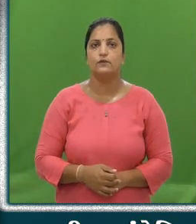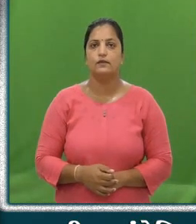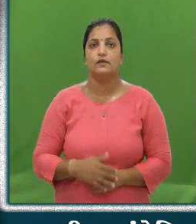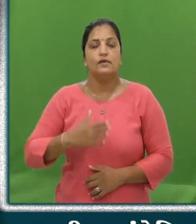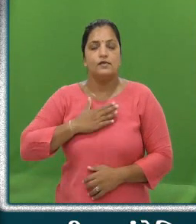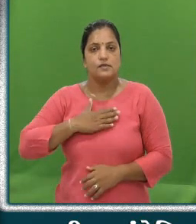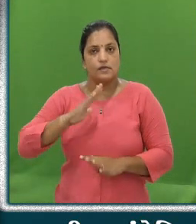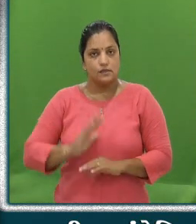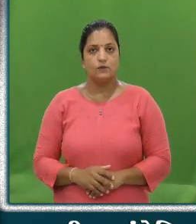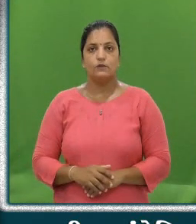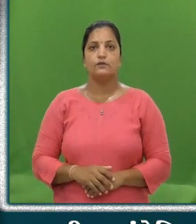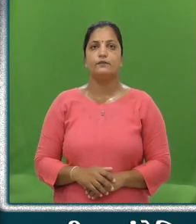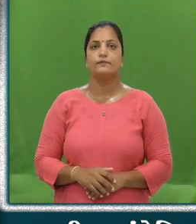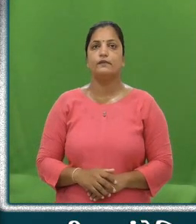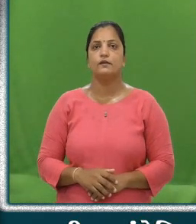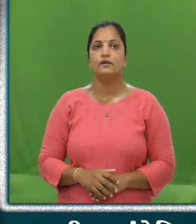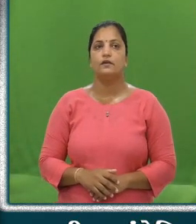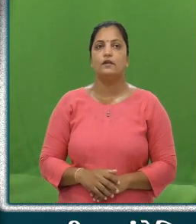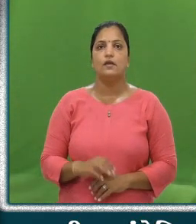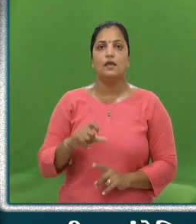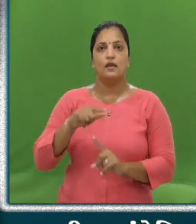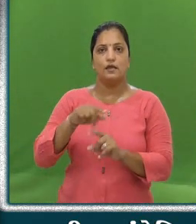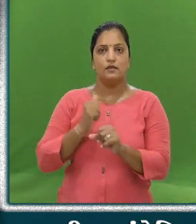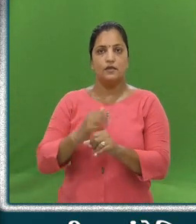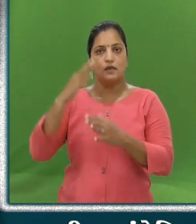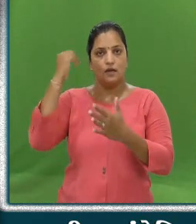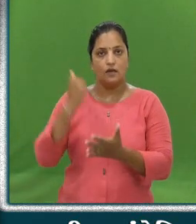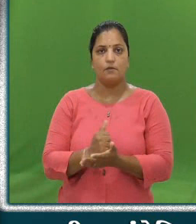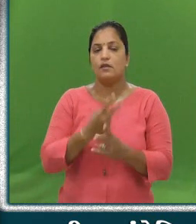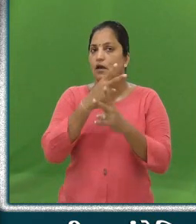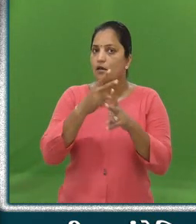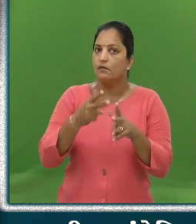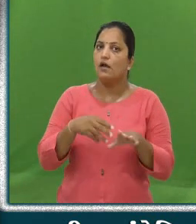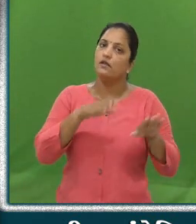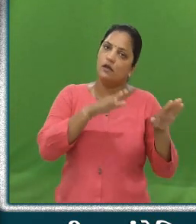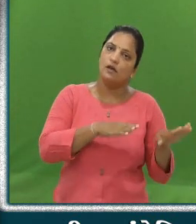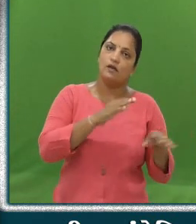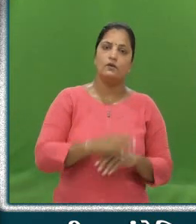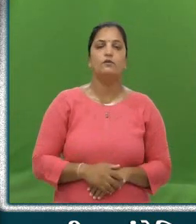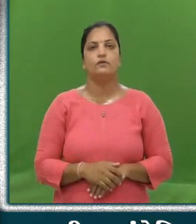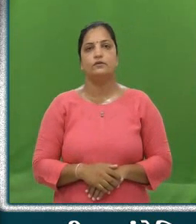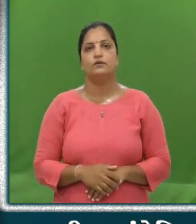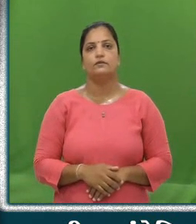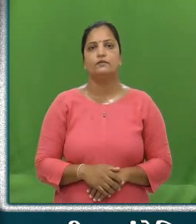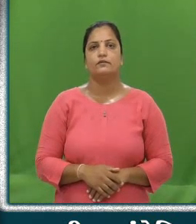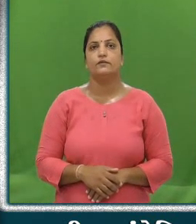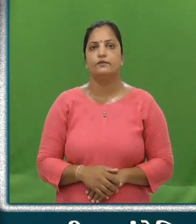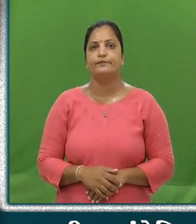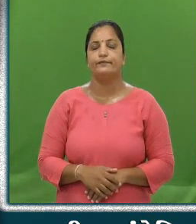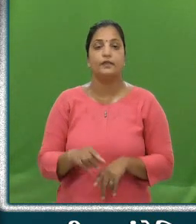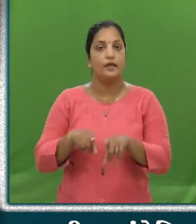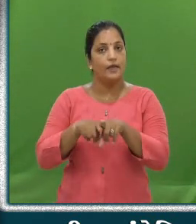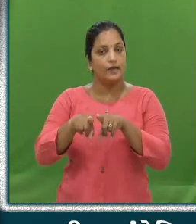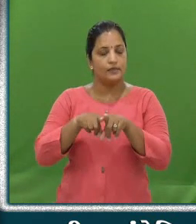છે તેઓની અંદર લિંગ નિશ્ચયન માટેની જે કહેવામાં આવે છે અલગ અલગ રીત અને આધાર જોવા મળે